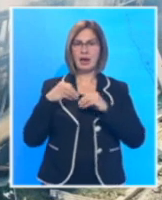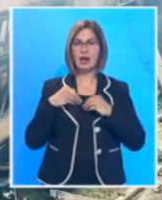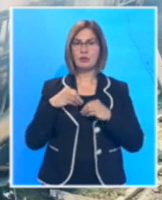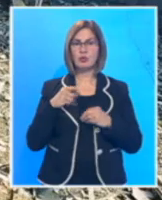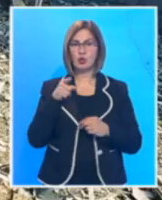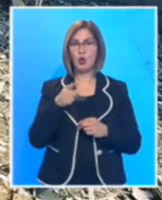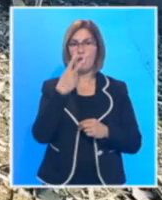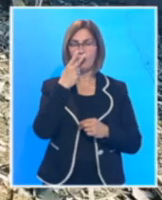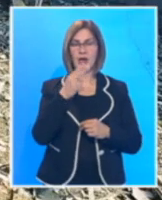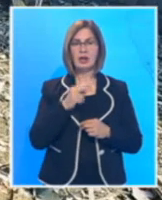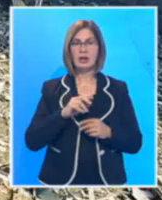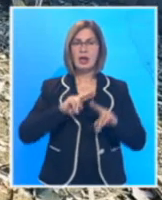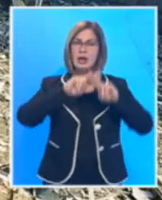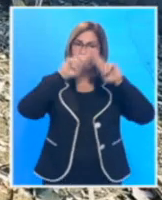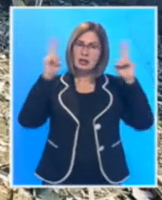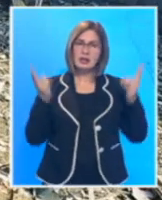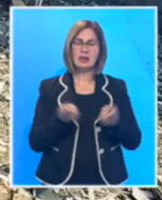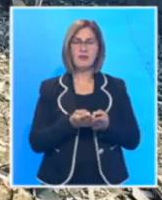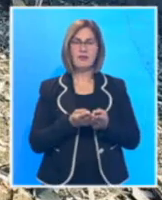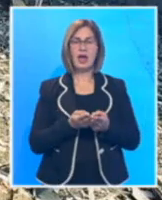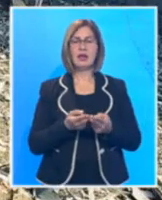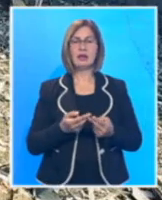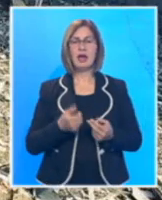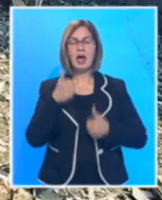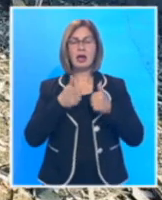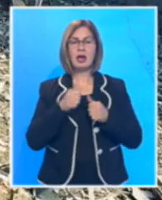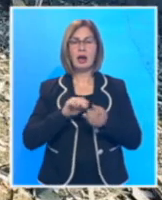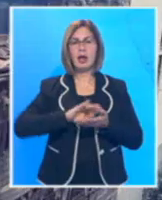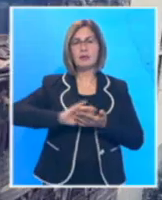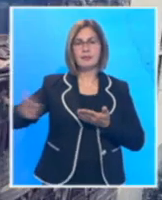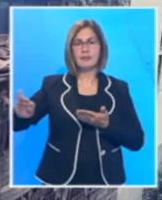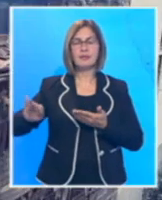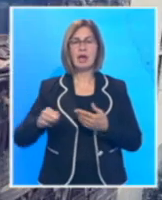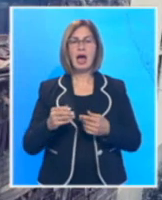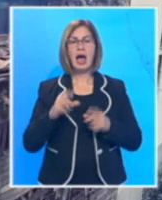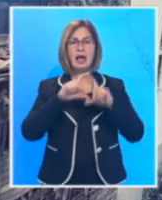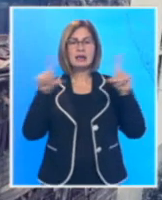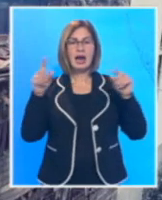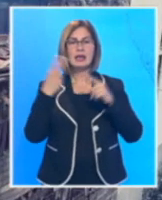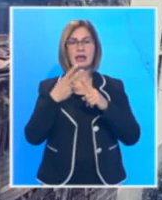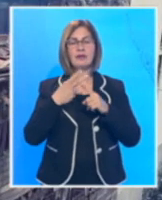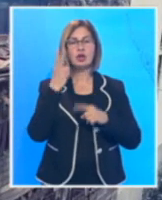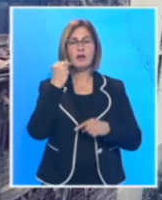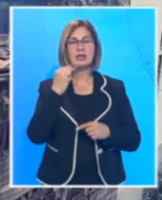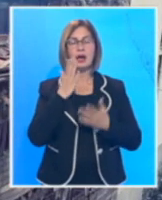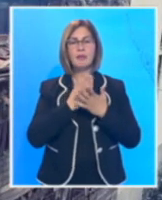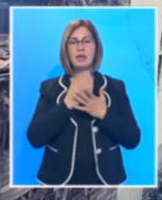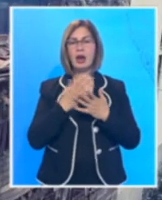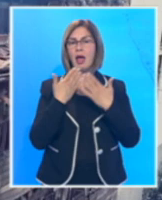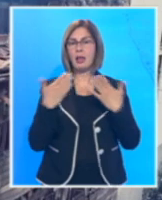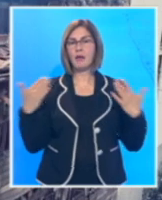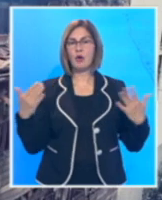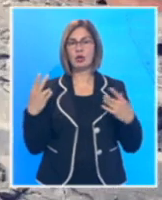vidi čitava planeta ili čitava planeta gurne pod tepih. Zgrada televizije Novi Sad je svojevremeno bila jedan od